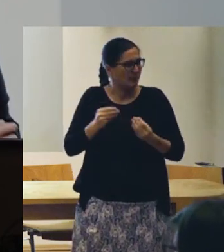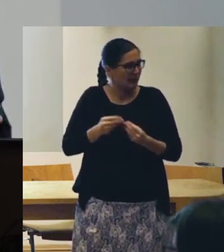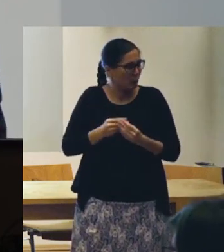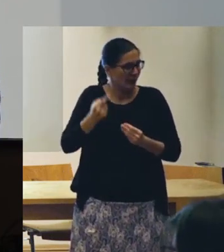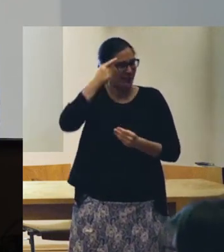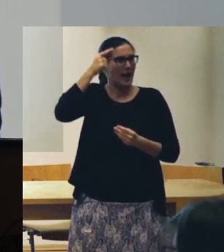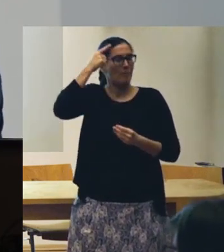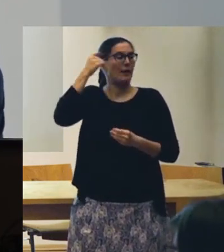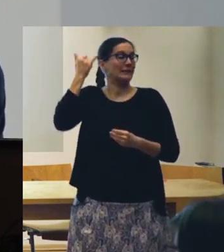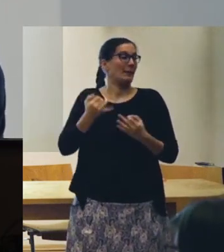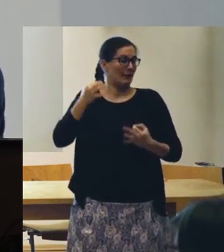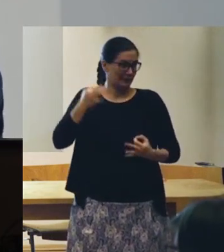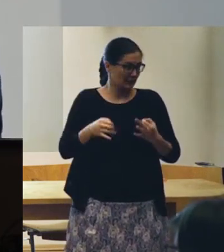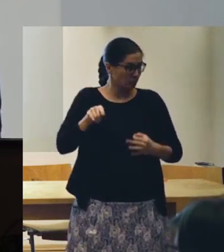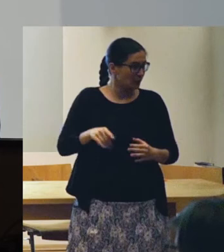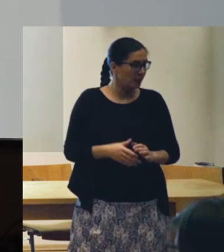má takovou koncepci